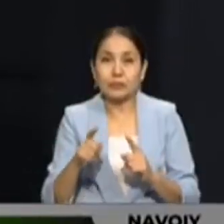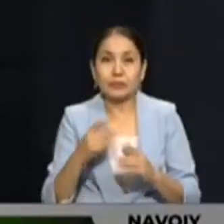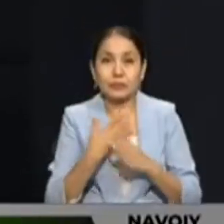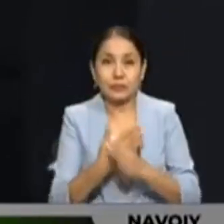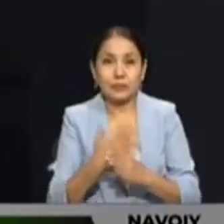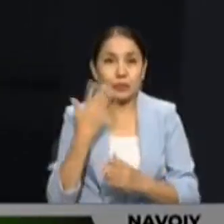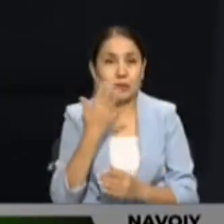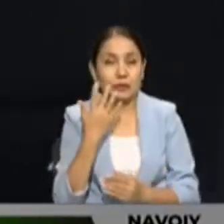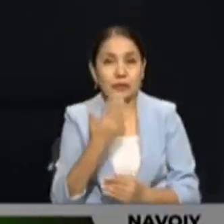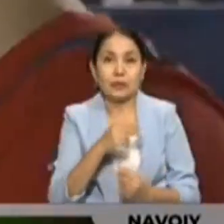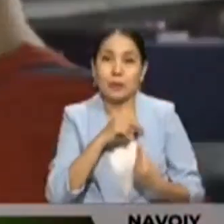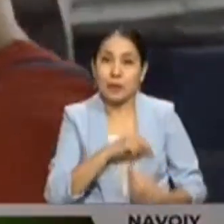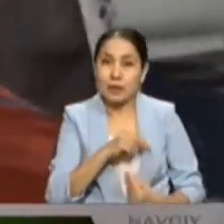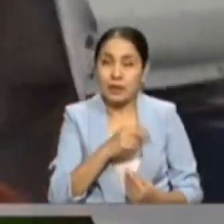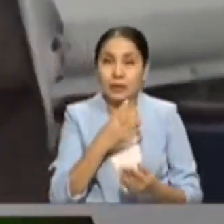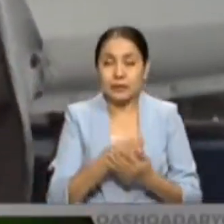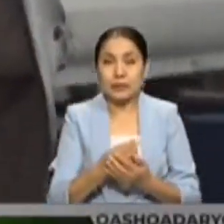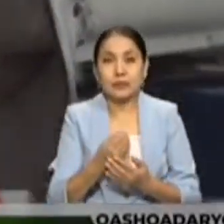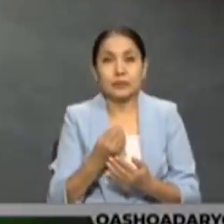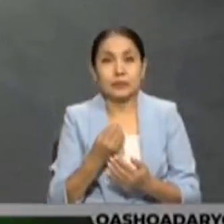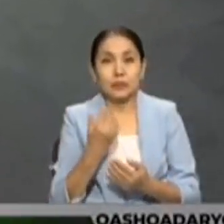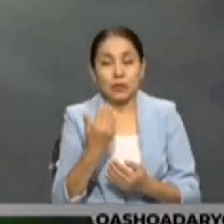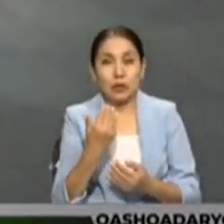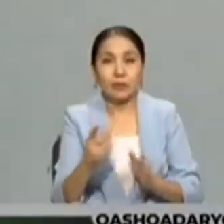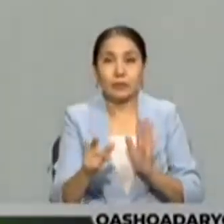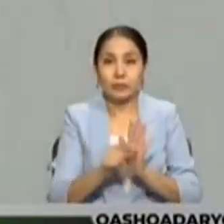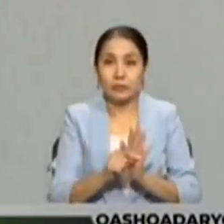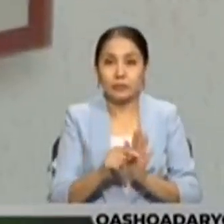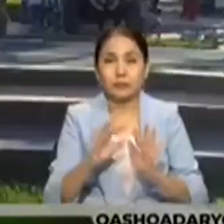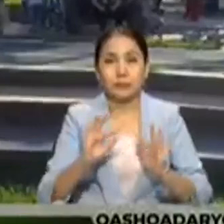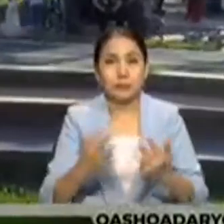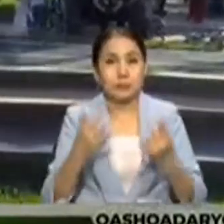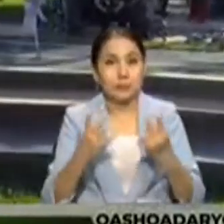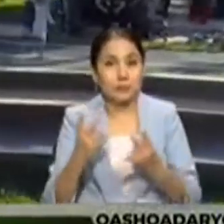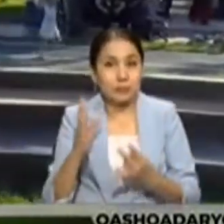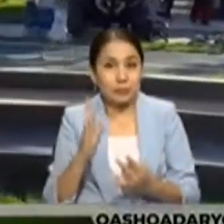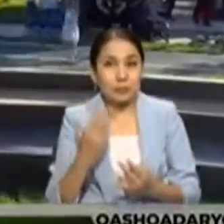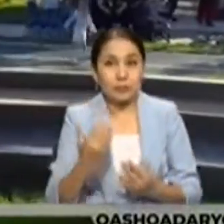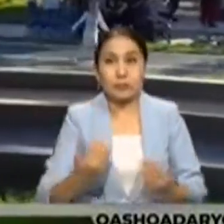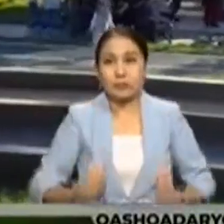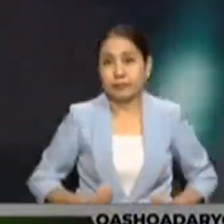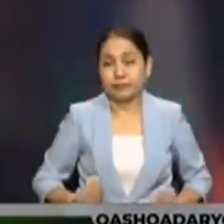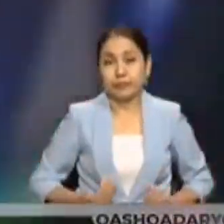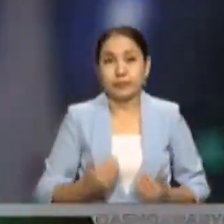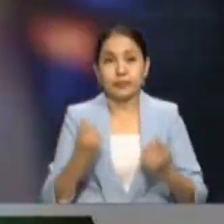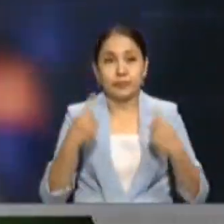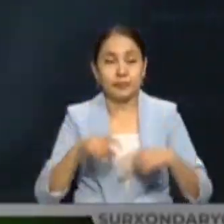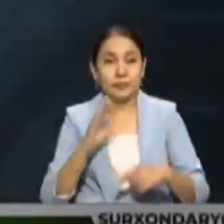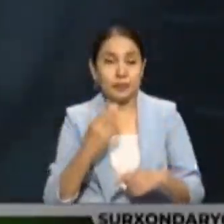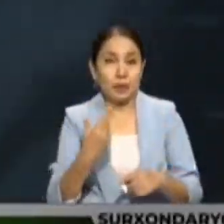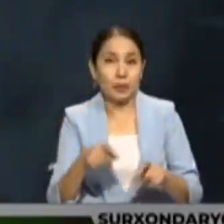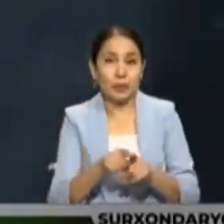hayotlarimizning mazmuni, mehnatlarimizning mevasidir. Ular bilan bir korxol sodir bo'lsa, hayotdan umidimiz so'nadi. Ana shunday